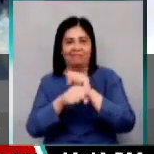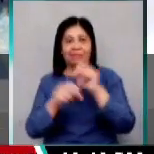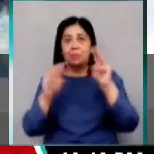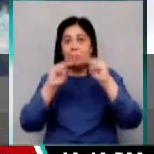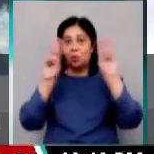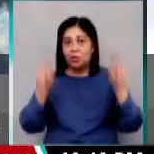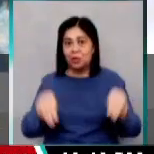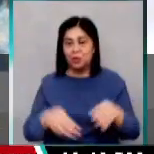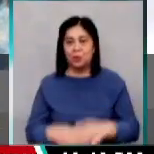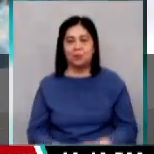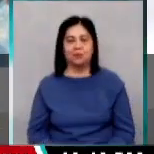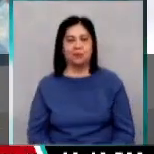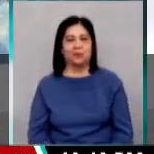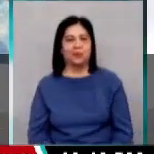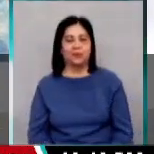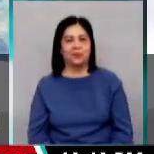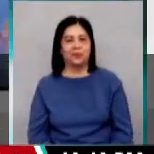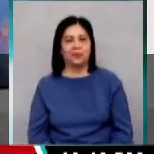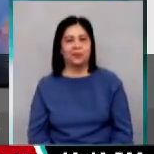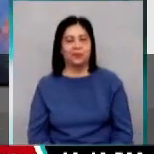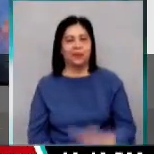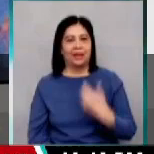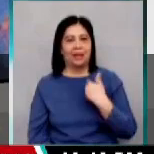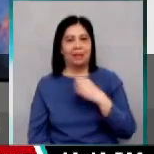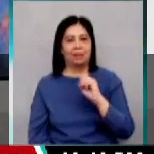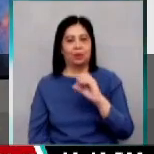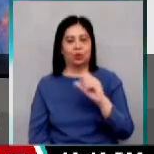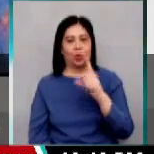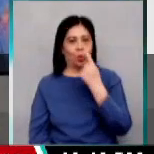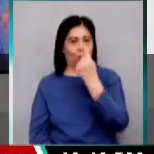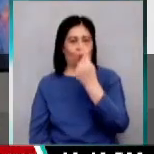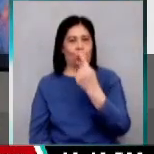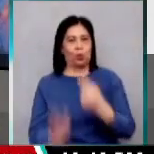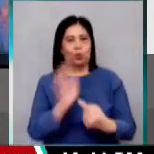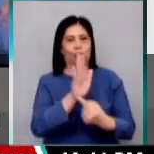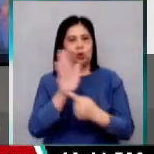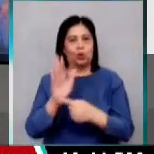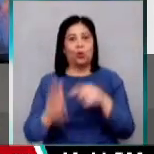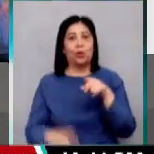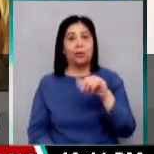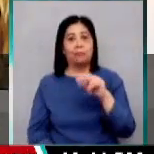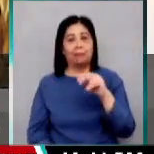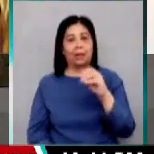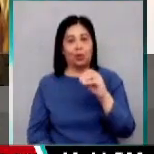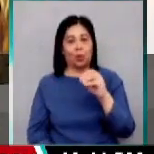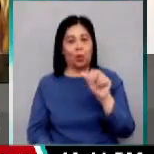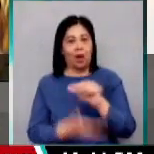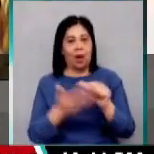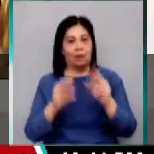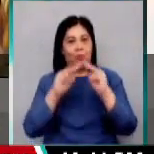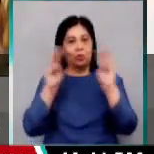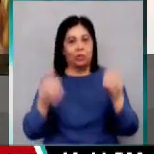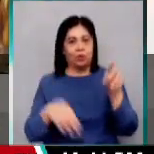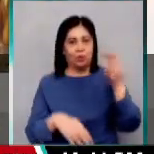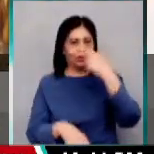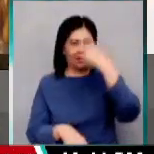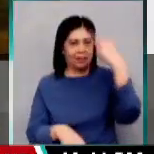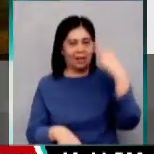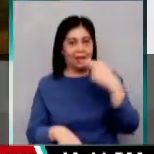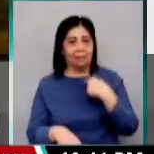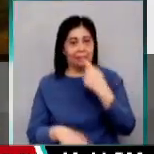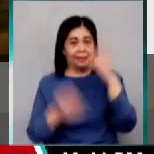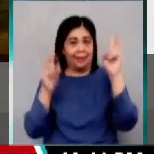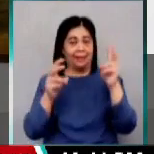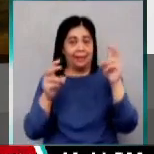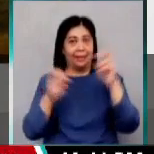akong solo show sa Pinto Art Museum sa Rizal. Ang title ng solo exhibit is